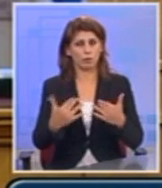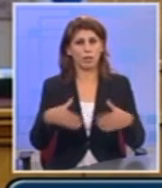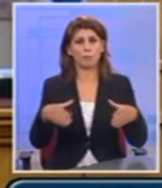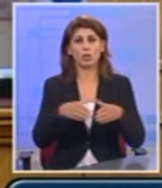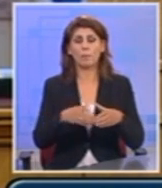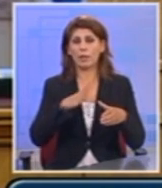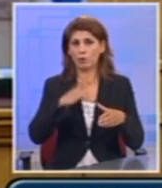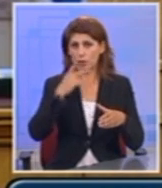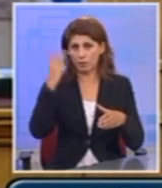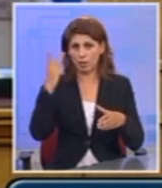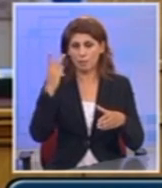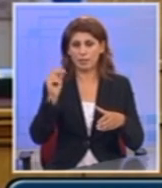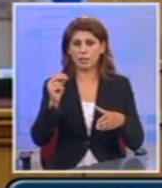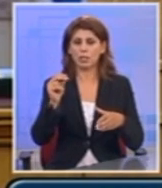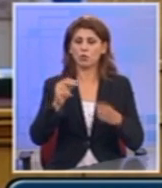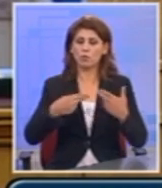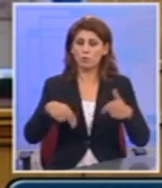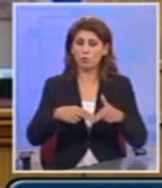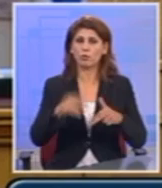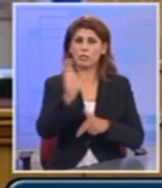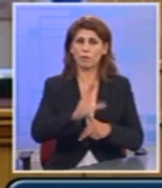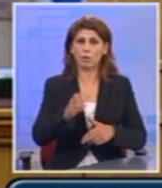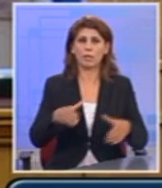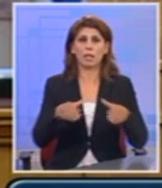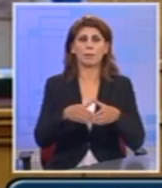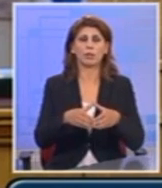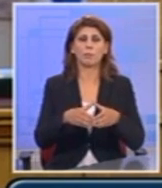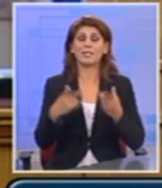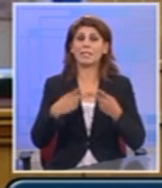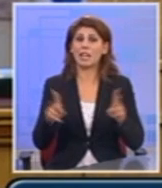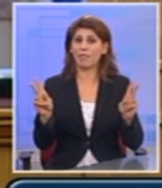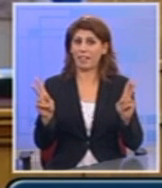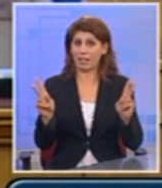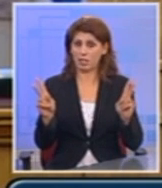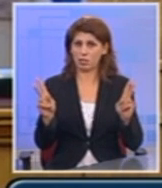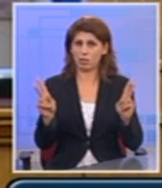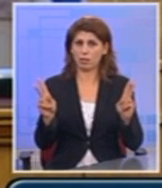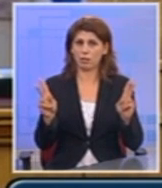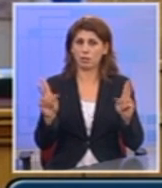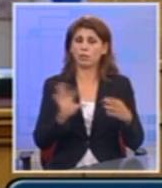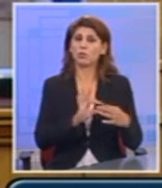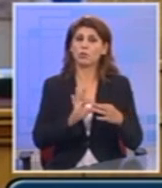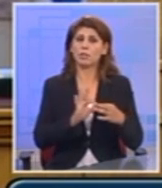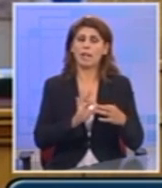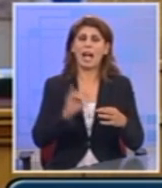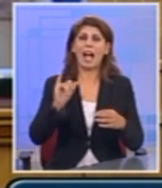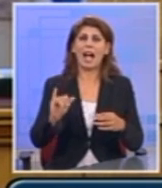ανθρωπίνων δικαιωμάτων του συμβουλίου της ευρώπης η επιτροπή της ελευθερίας του συνεταιρίζεσθαι